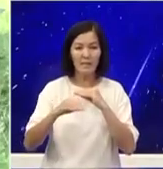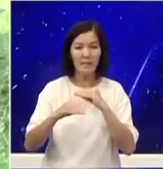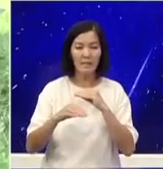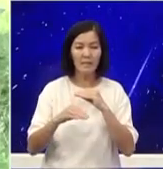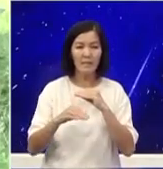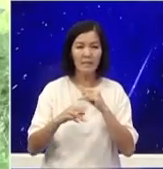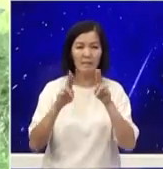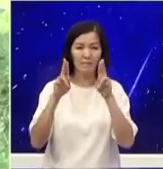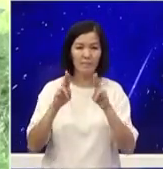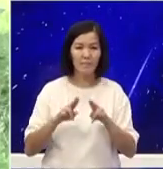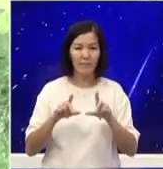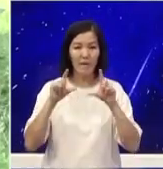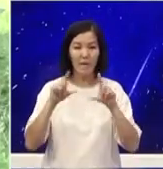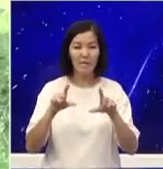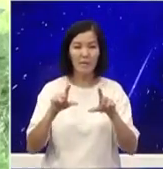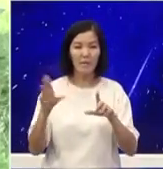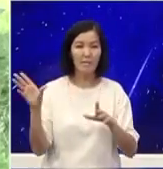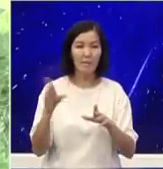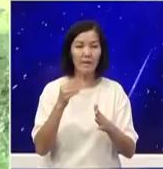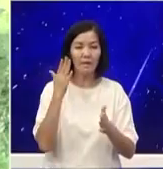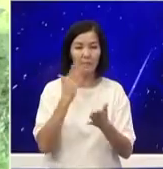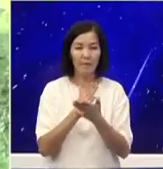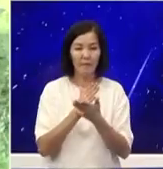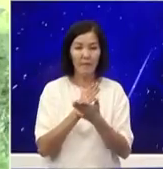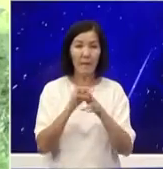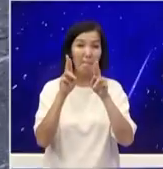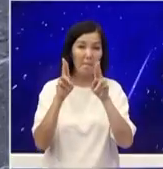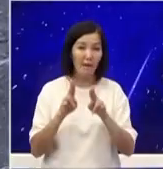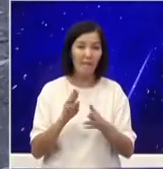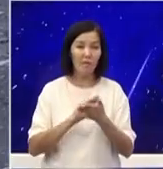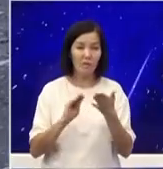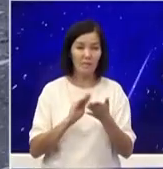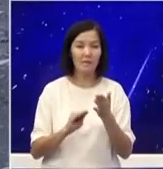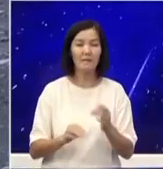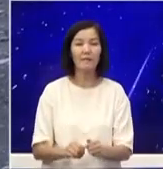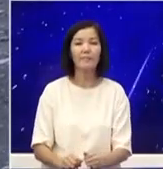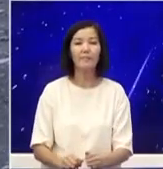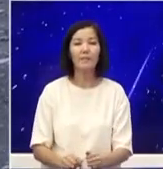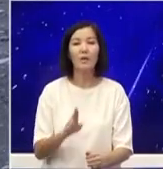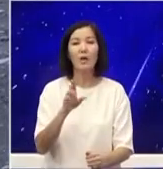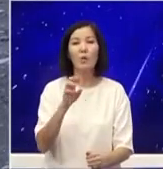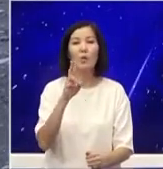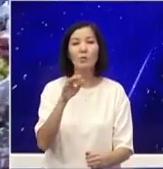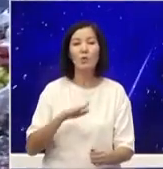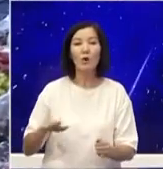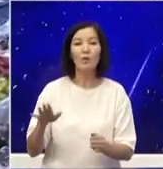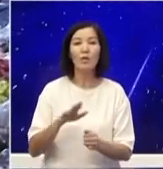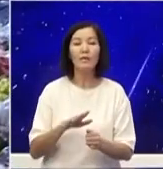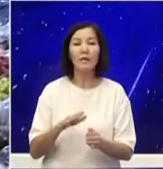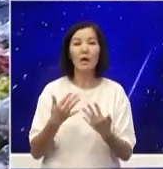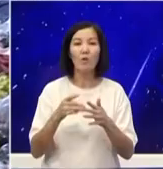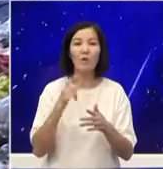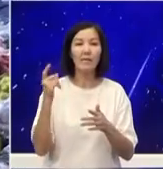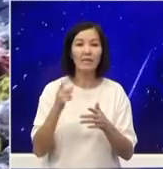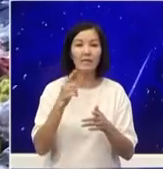қанша сантиметр көтерілу керек екенін бәрі оның бәрінішіне жазылып берілген. Көксу аудандық тұрғын үй коммуналдық шаруашылық мекемесі